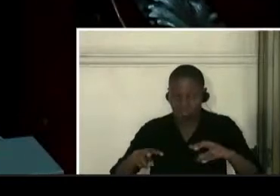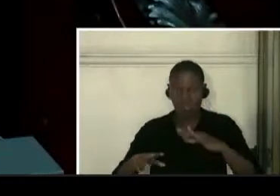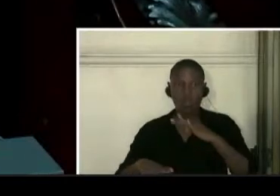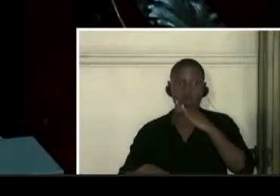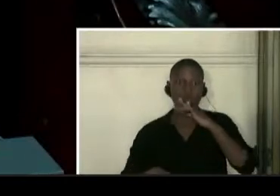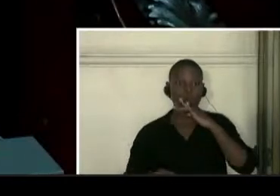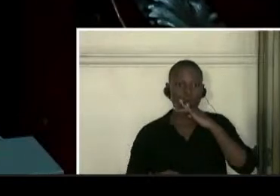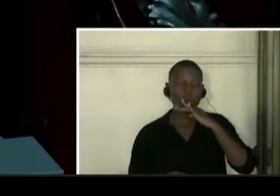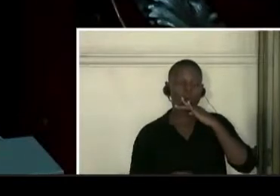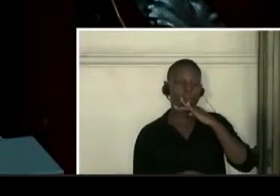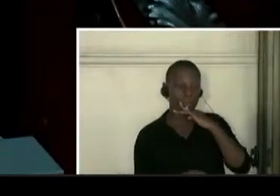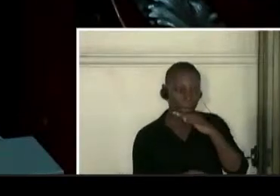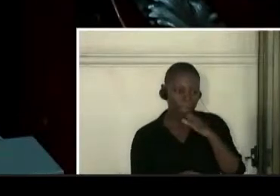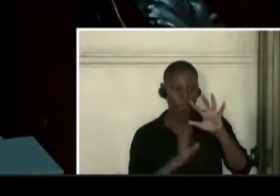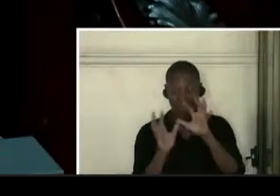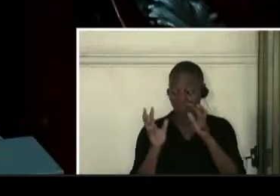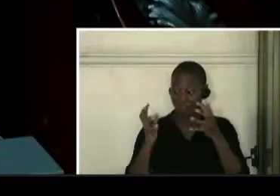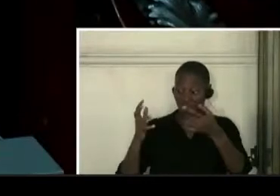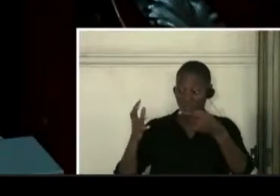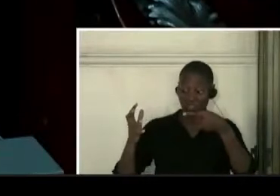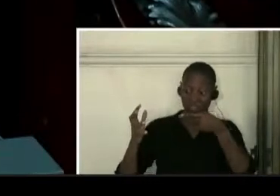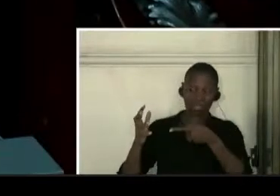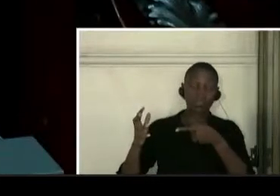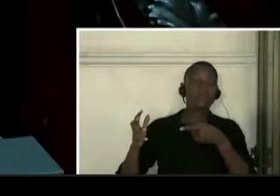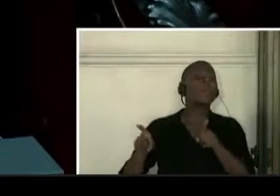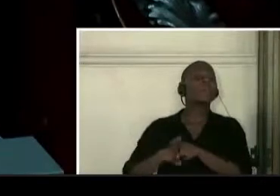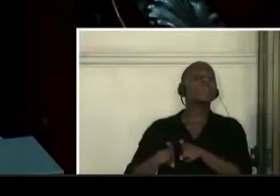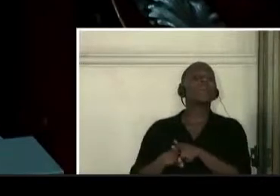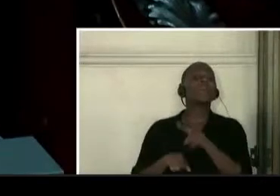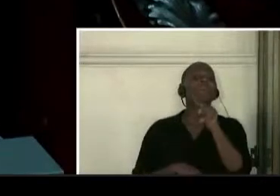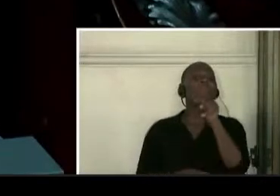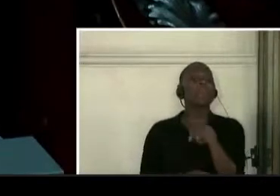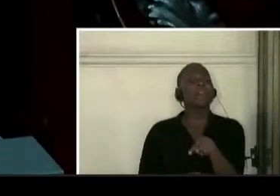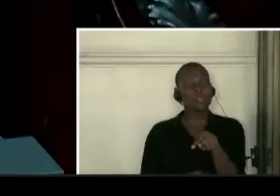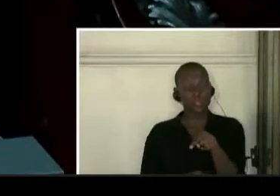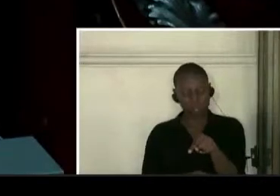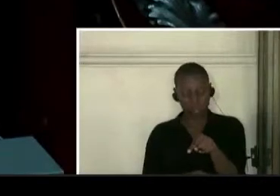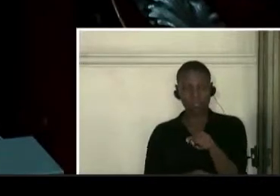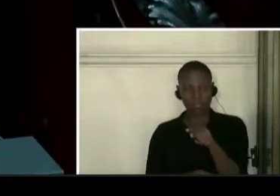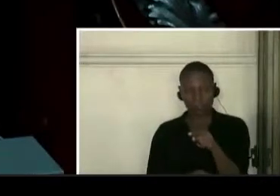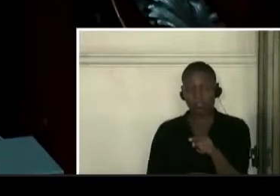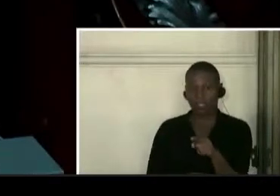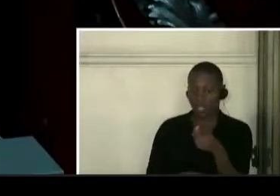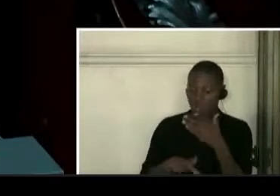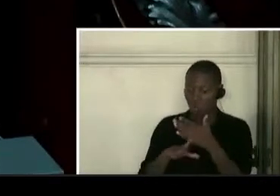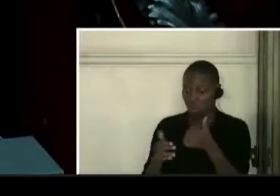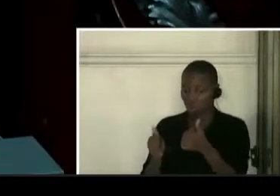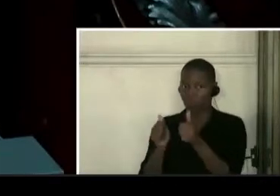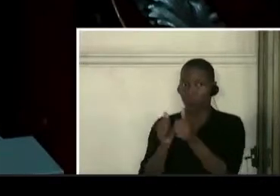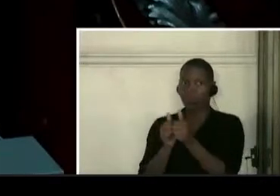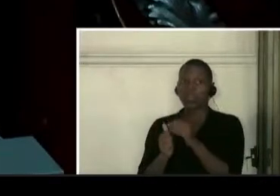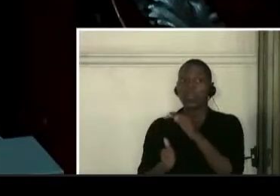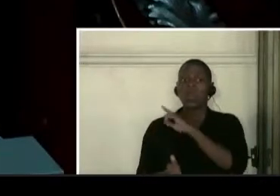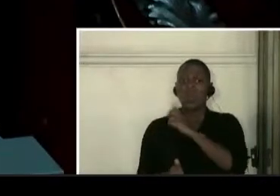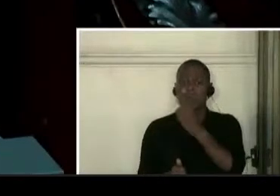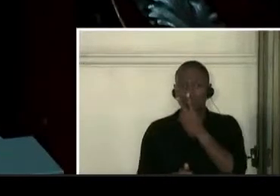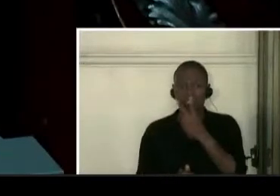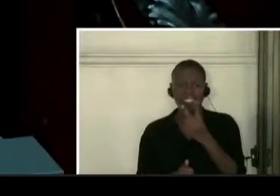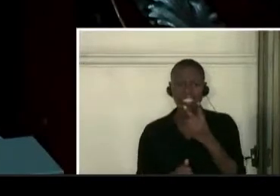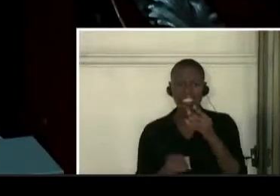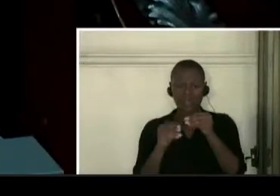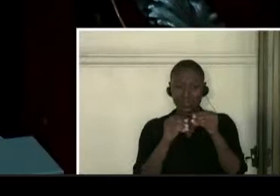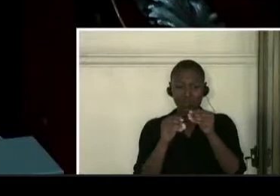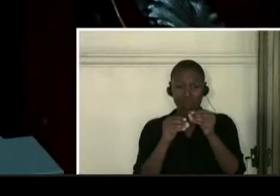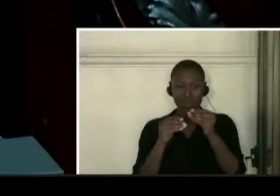banikezwe ithuba ukuba bakwenze lokho. Sibonile ukuguguleka komhlaba kukhukhula nezindlu ongaba futhi